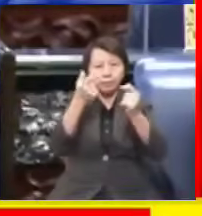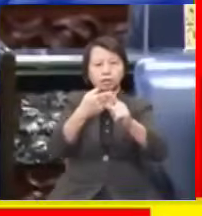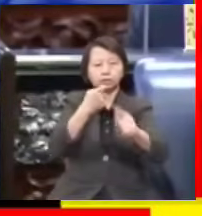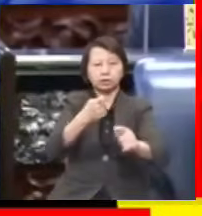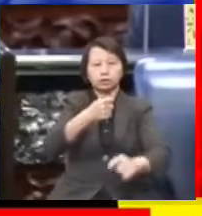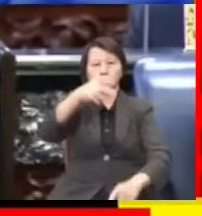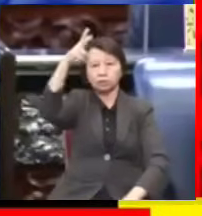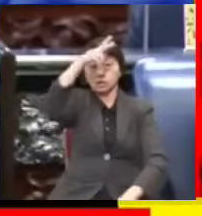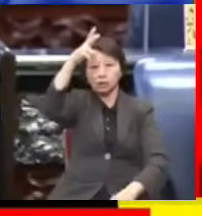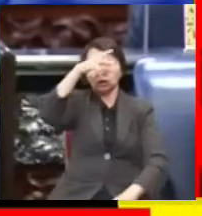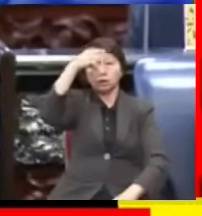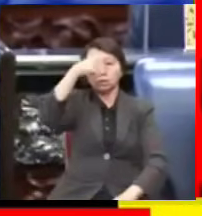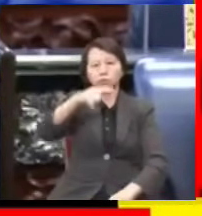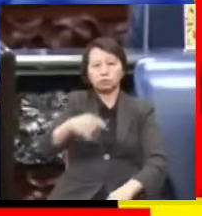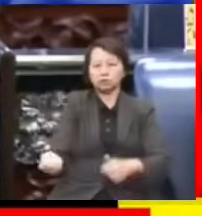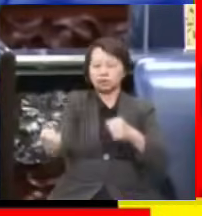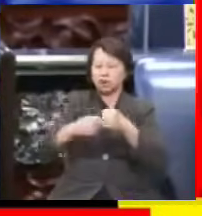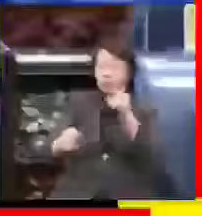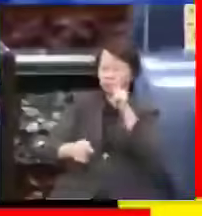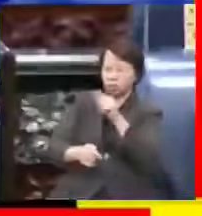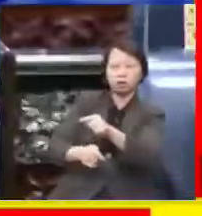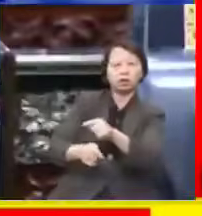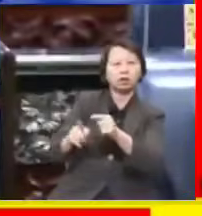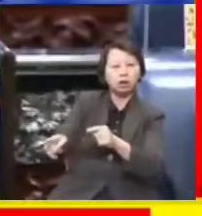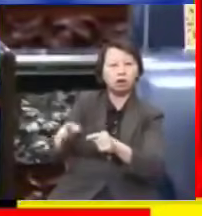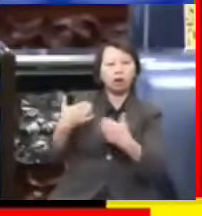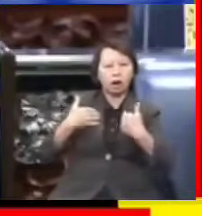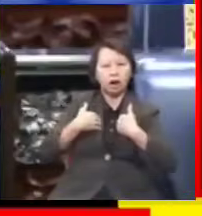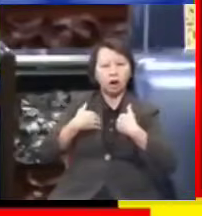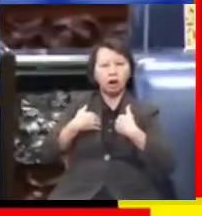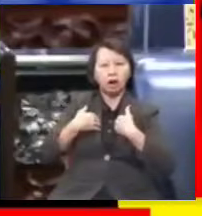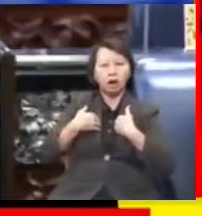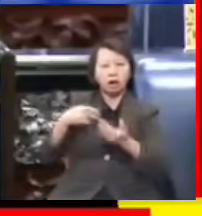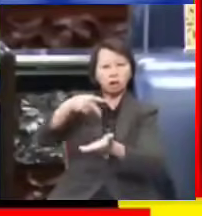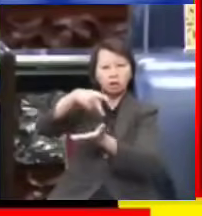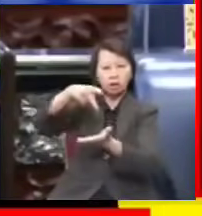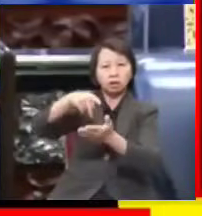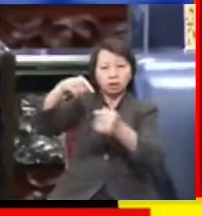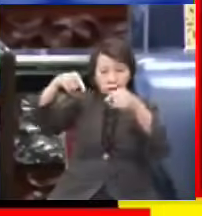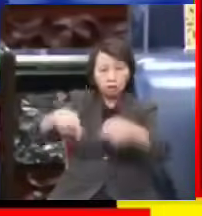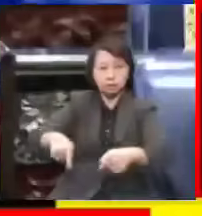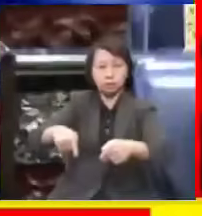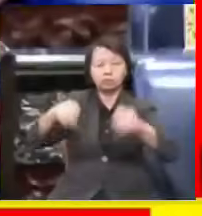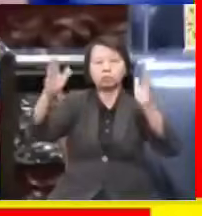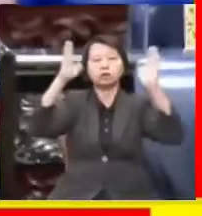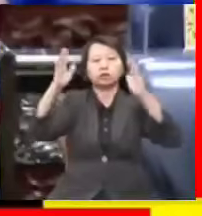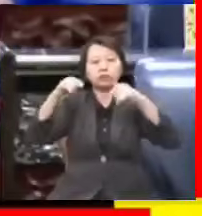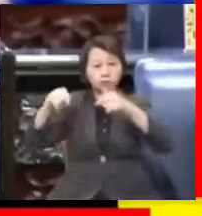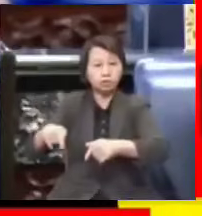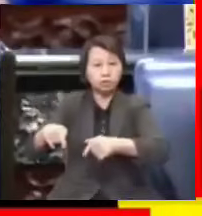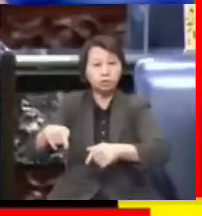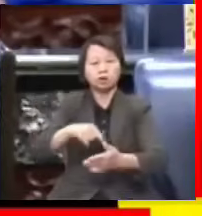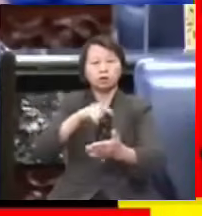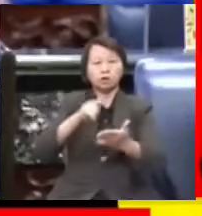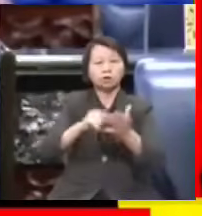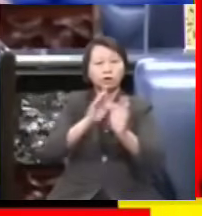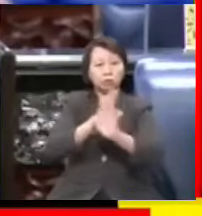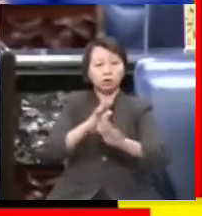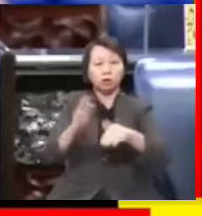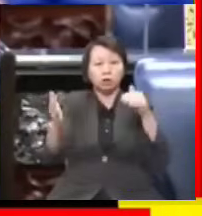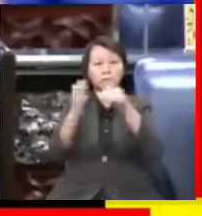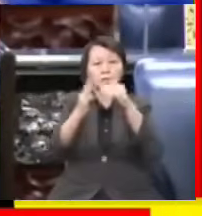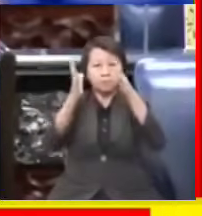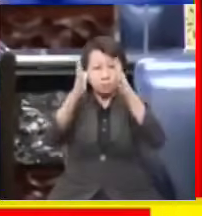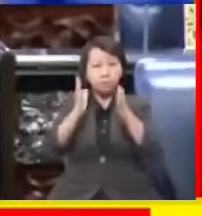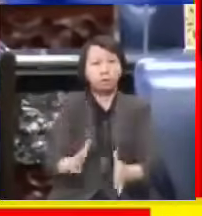daripada kerajaan untuk mendakwa agensi ini yang mempunyai pengkalannya di negara kita sendiri. Dan ini bukan sahaja pembangkang Yang